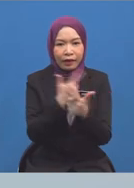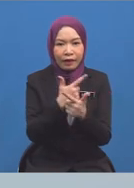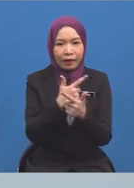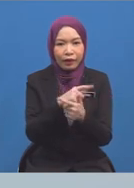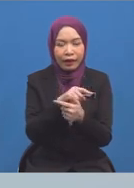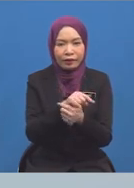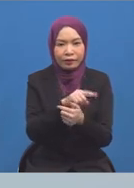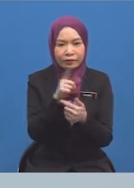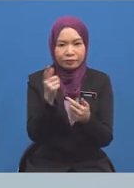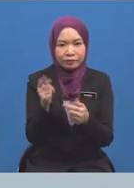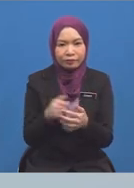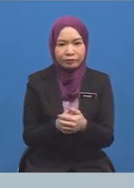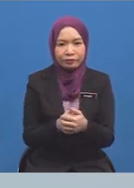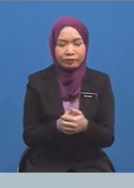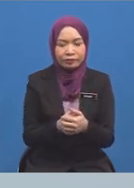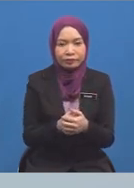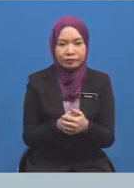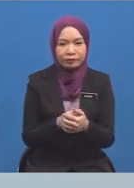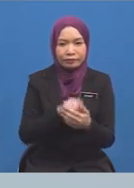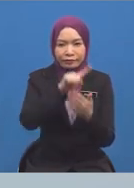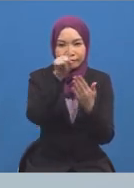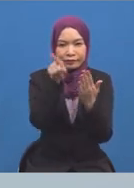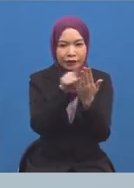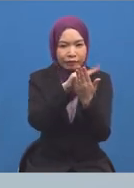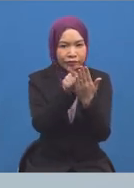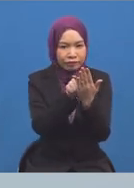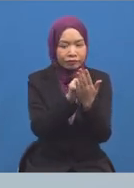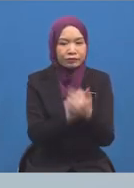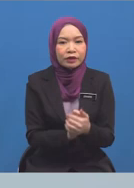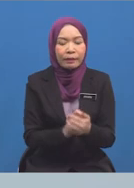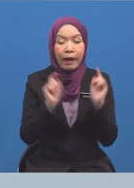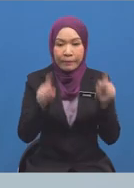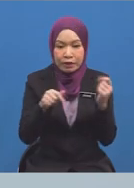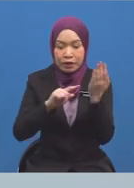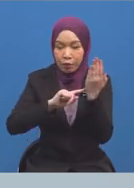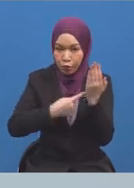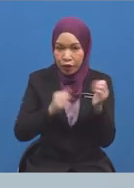bila bidang tapi ingat genep mulailah dengan